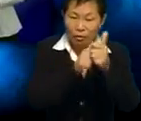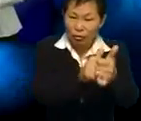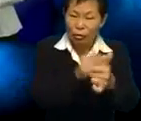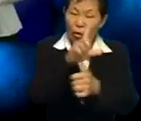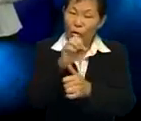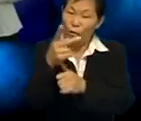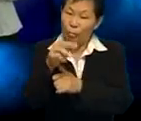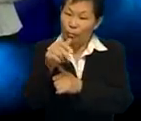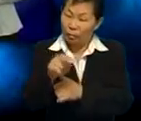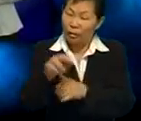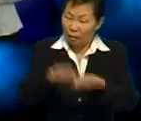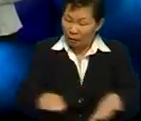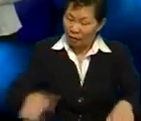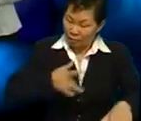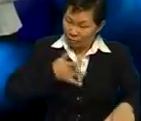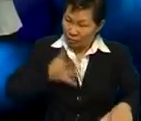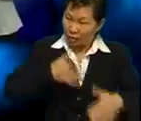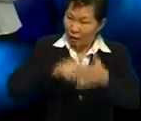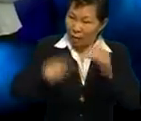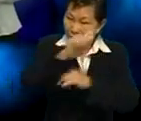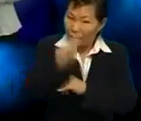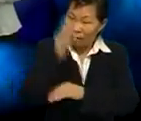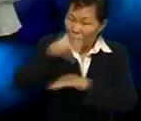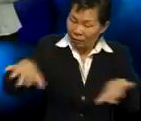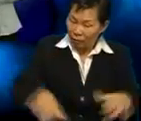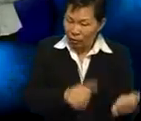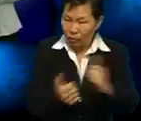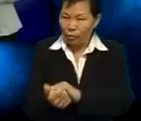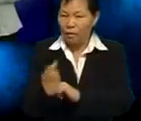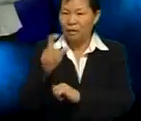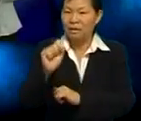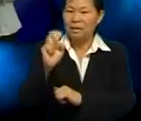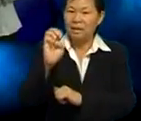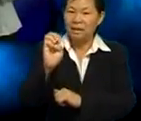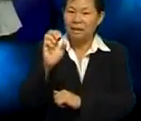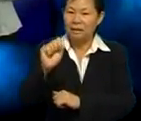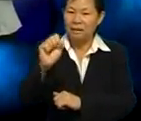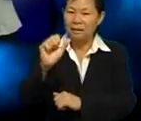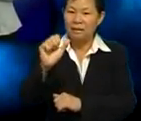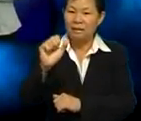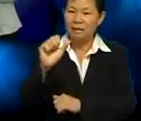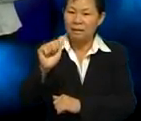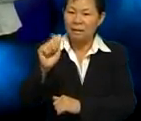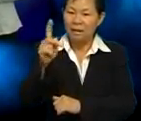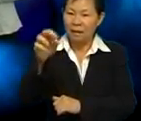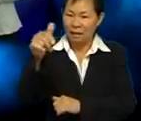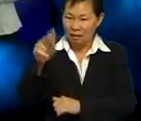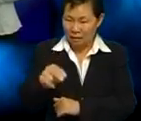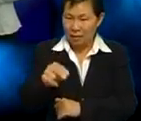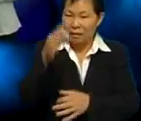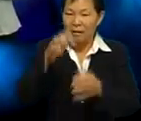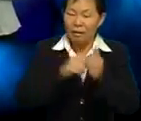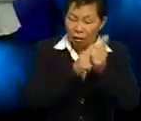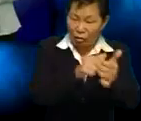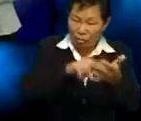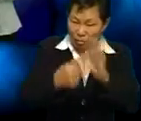Luqman? Adik-adik rasa, apakah yang akan dilakukan oleh Tenegaran? Jika Tenegaran mengikuti Luqman, ini bermakna